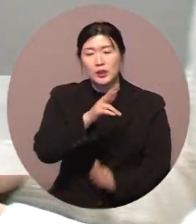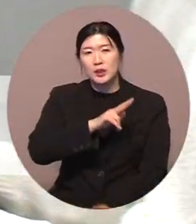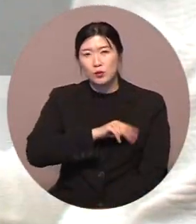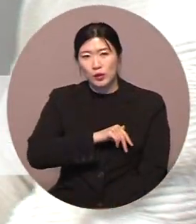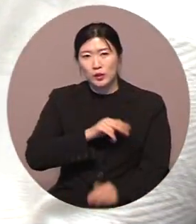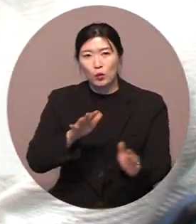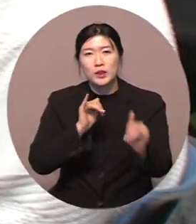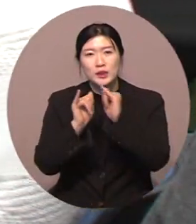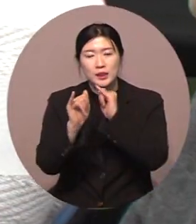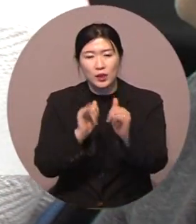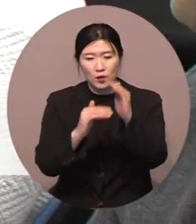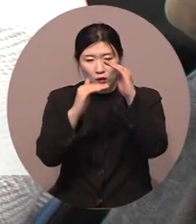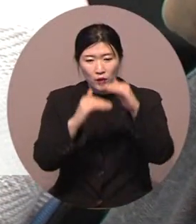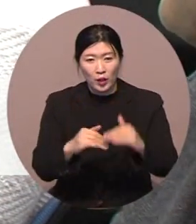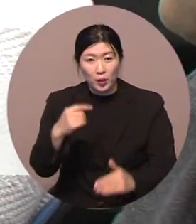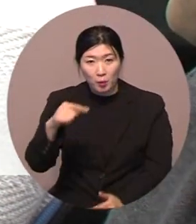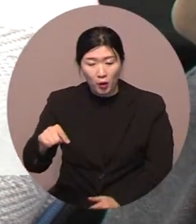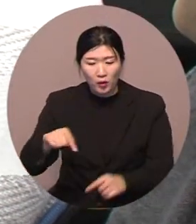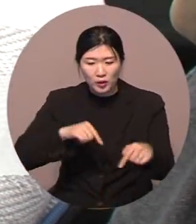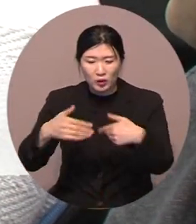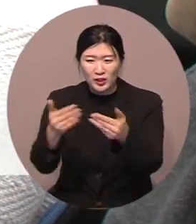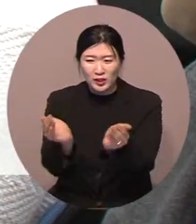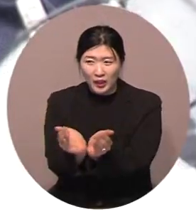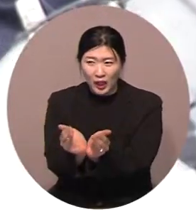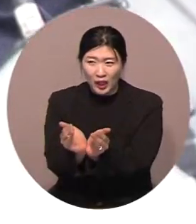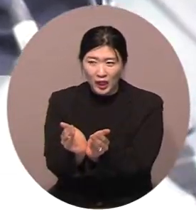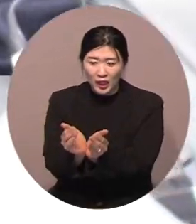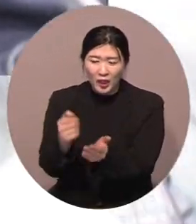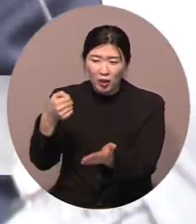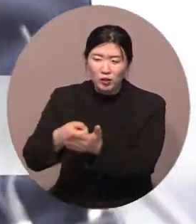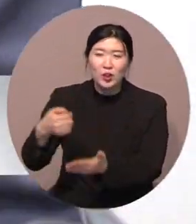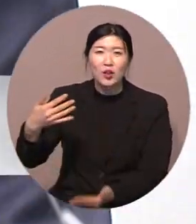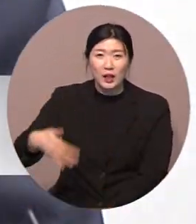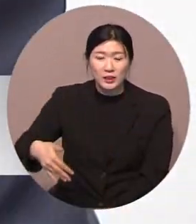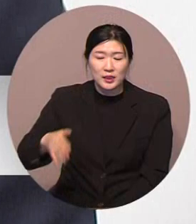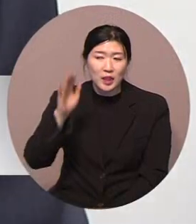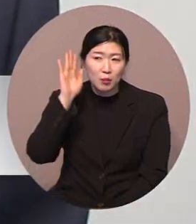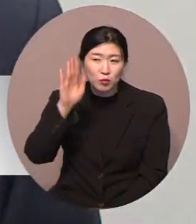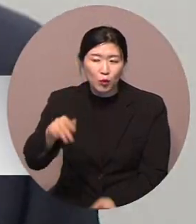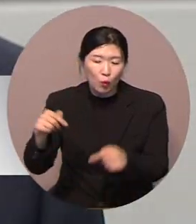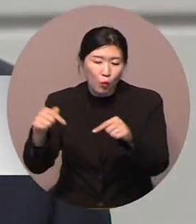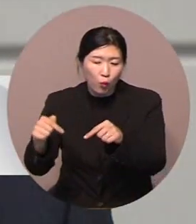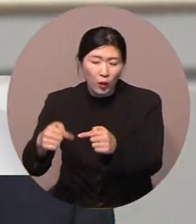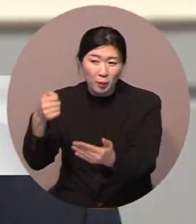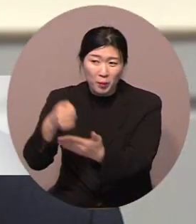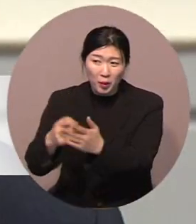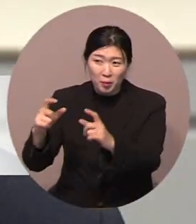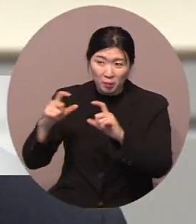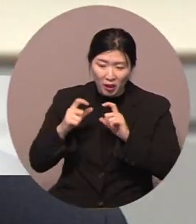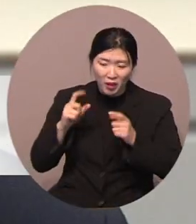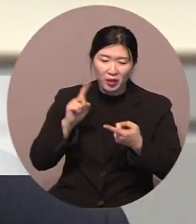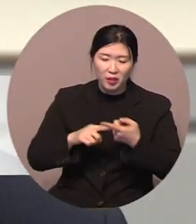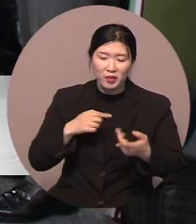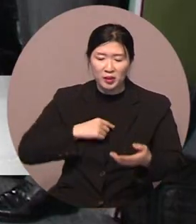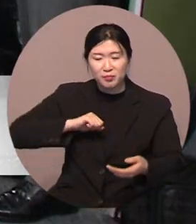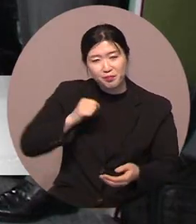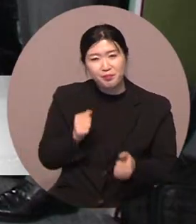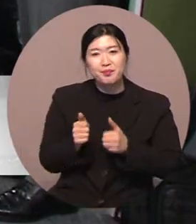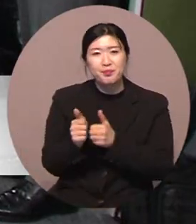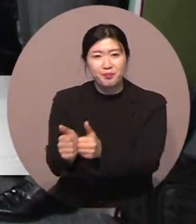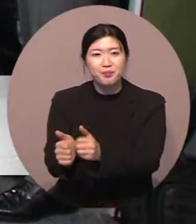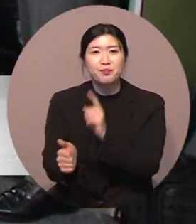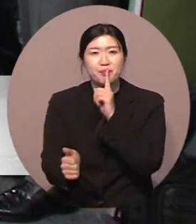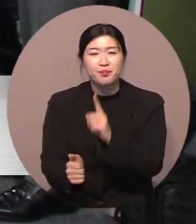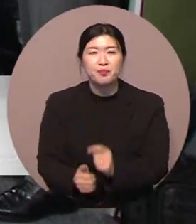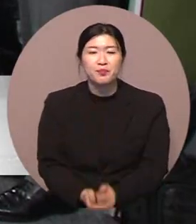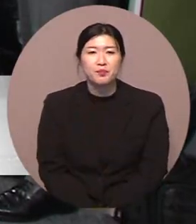기자 회견을 열고 당차원의 결정이 아직 없다면서 향후 경선이 전략 공천이 당에서 지혜롭게